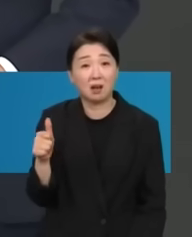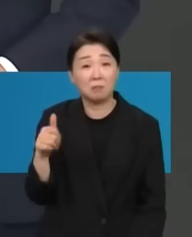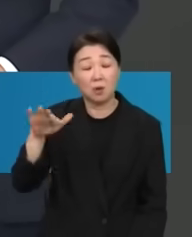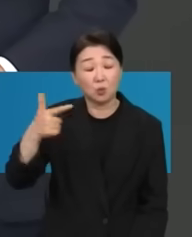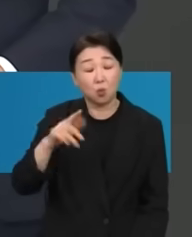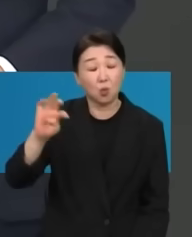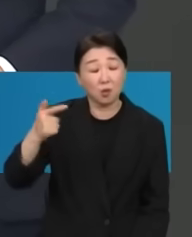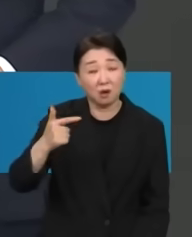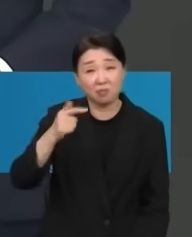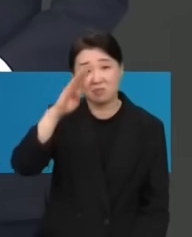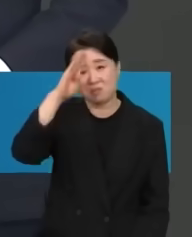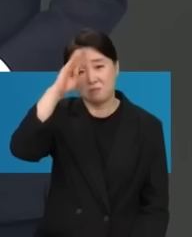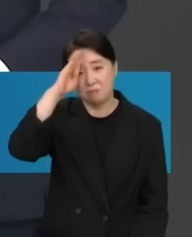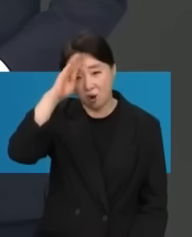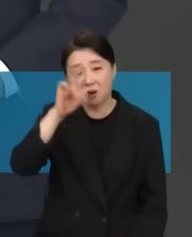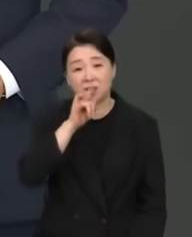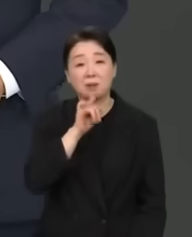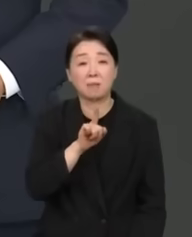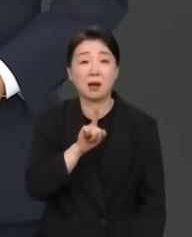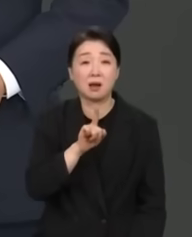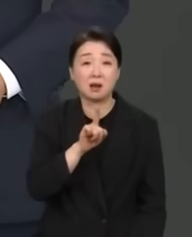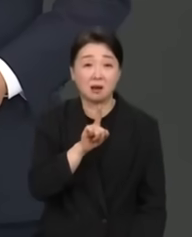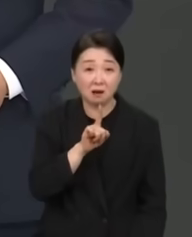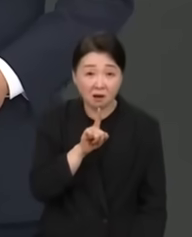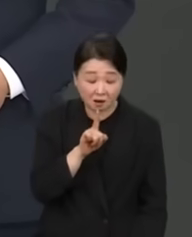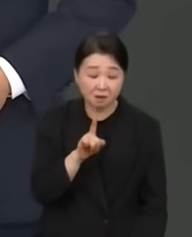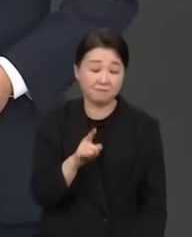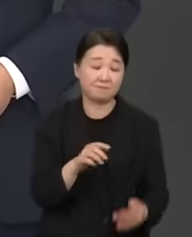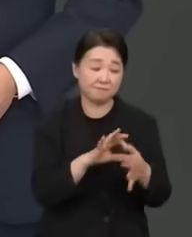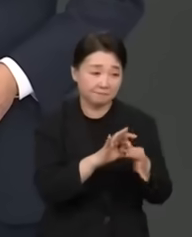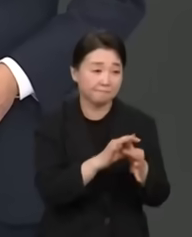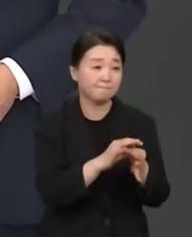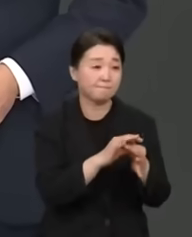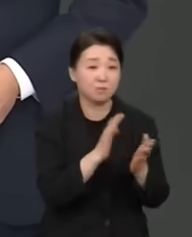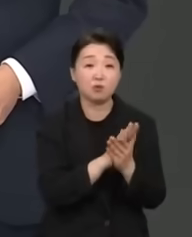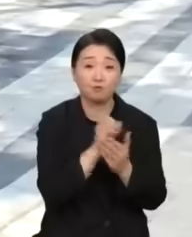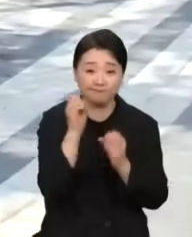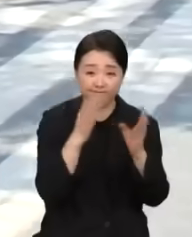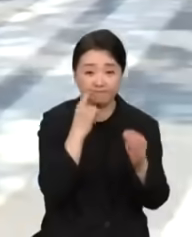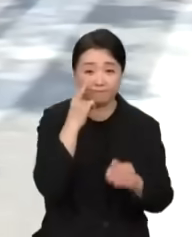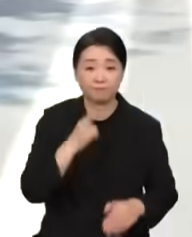주장하고 있습니다. 임예은 기자가 유족과 친구들 이야기를 들어봤습니다.